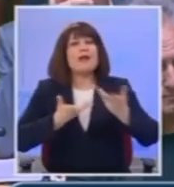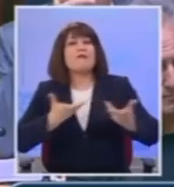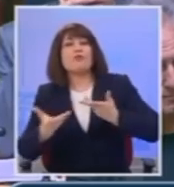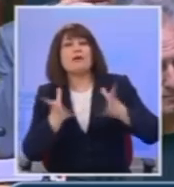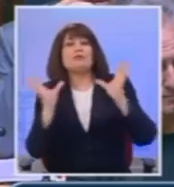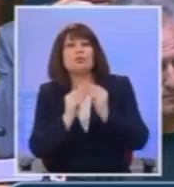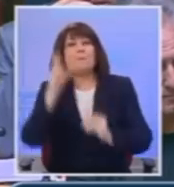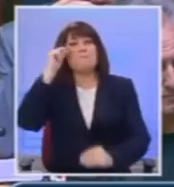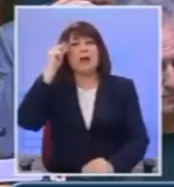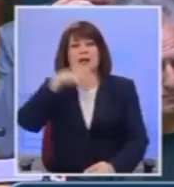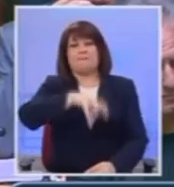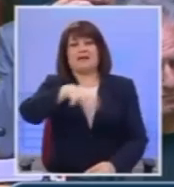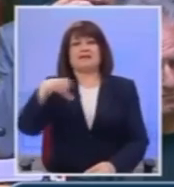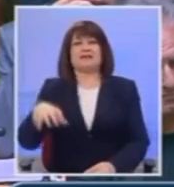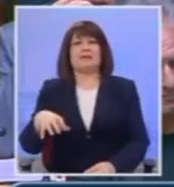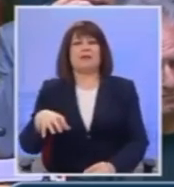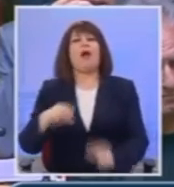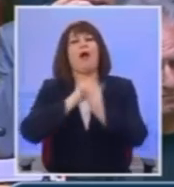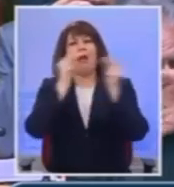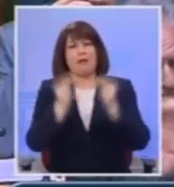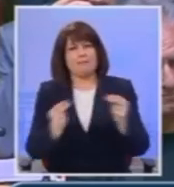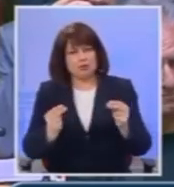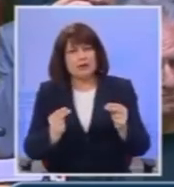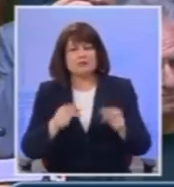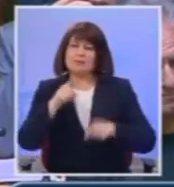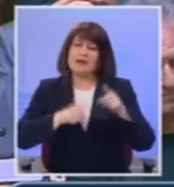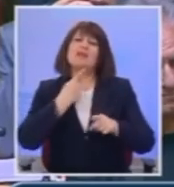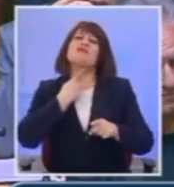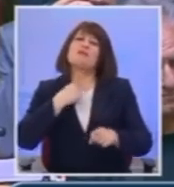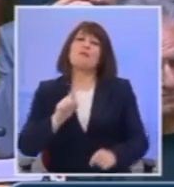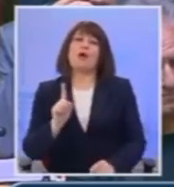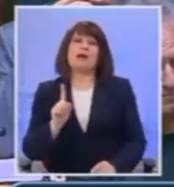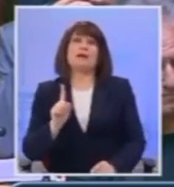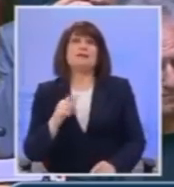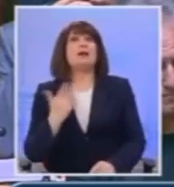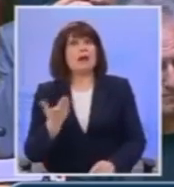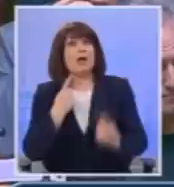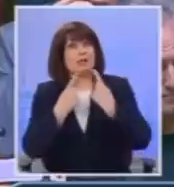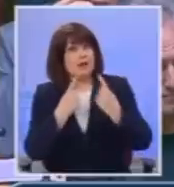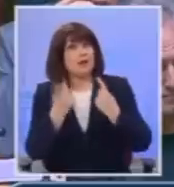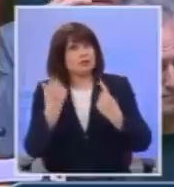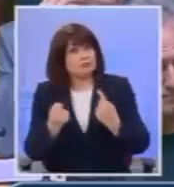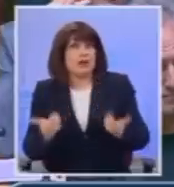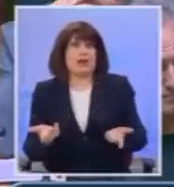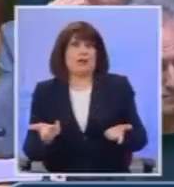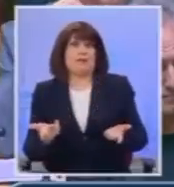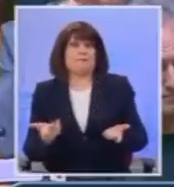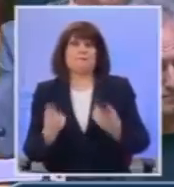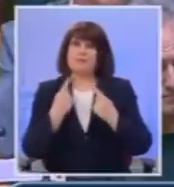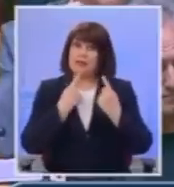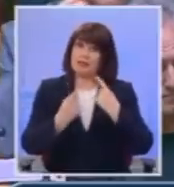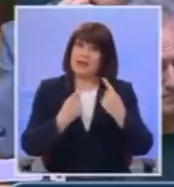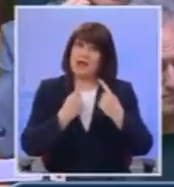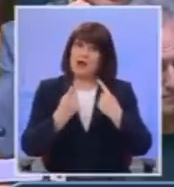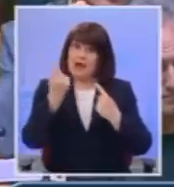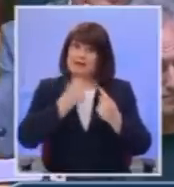πανεπιστήμια. Βεβαίως κατέληξε σε ένα συμπέρασμα, το οποίο σε κάποιους μπορεί να μην αρέσει. Αλλά όχι ότι δεν υπήρξε διάλογος. Ο διάλογος δηλαδή